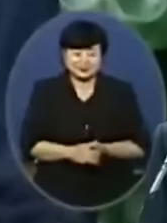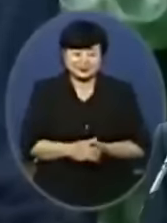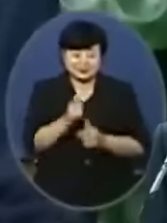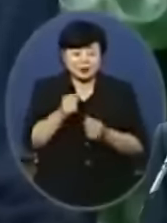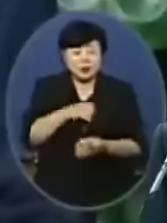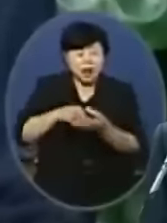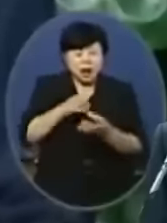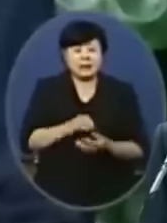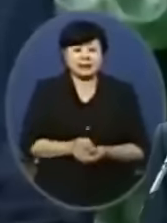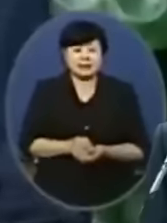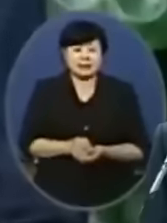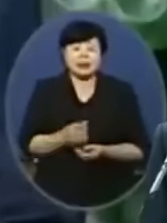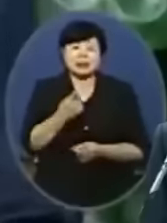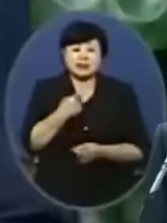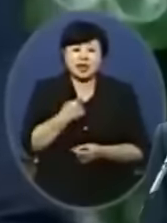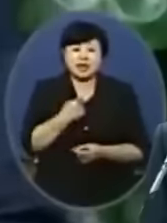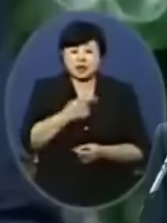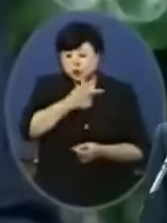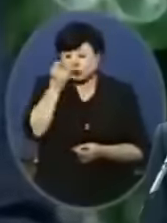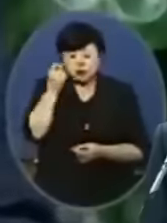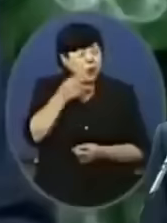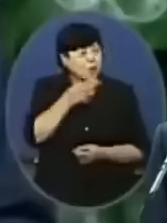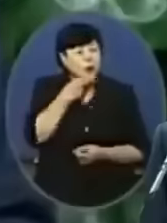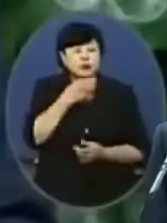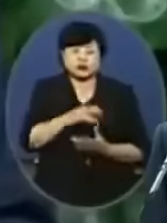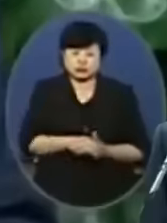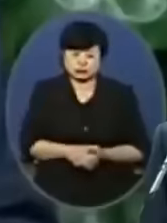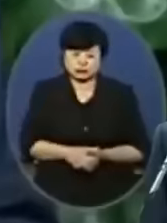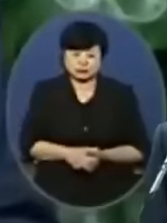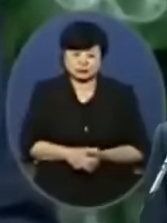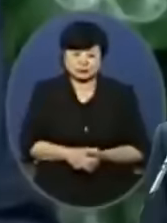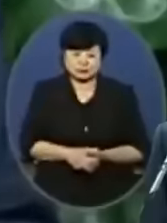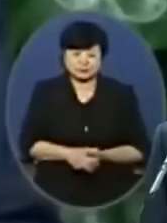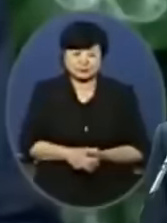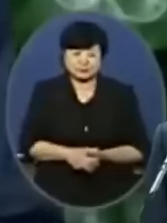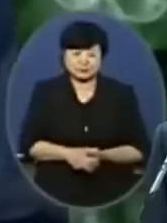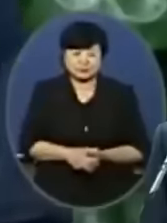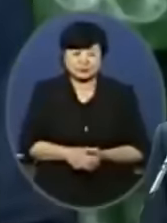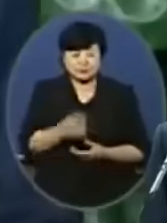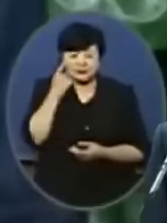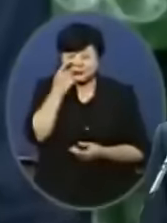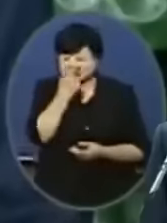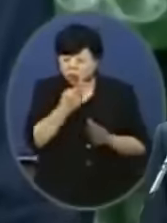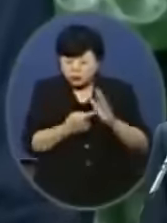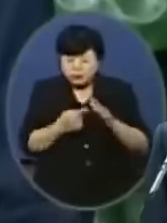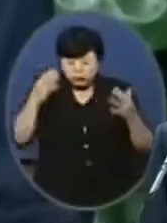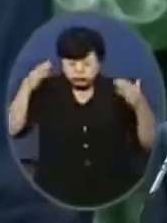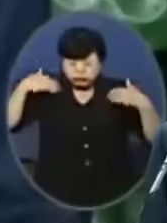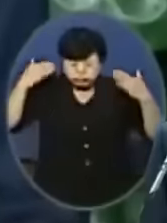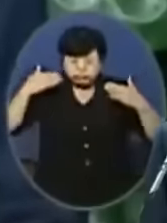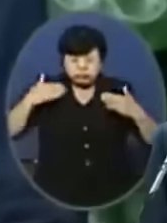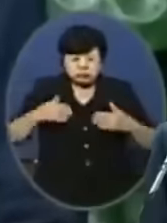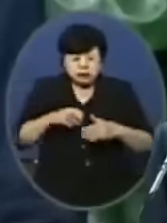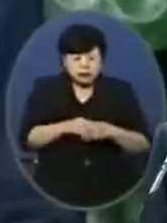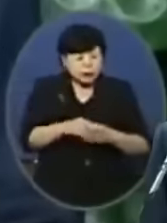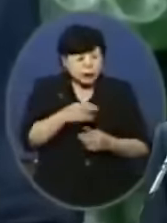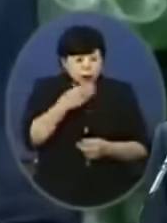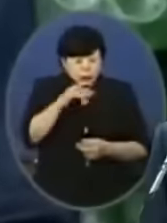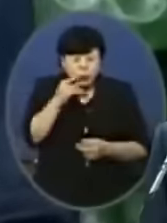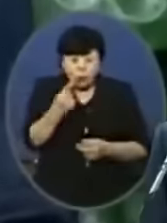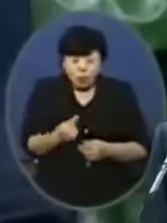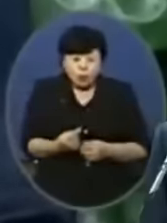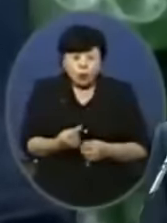시험과 환란은 많이 당했지만은 부족함은 없었다. 눈에는 아무 증거 안 보이고 귀에는 아무 소리 안 들리고 손에 잡히는 게